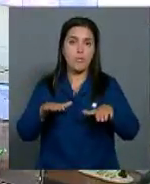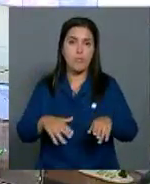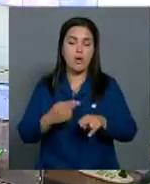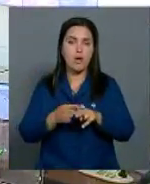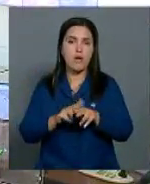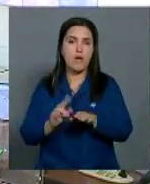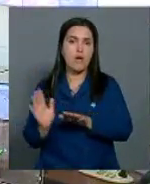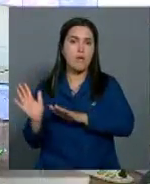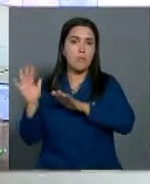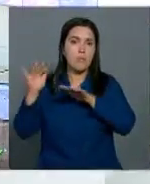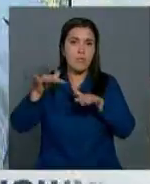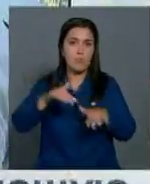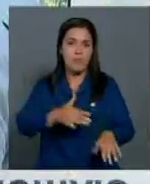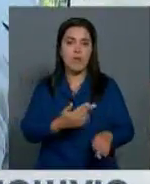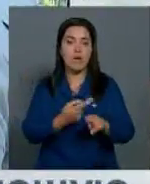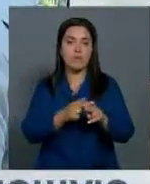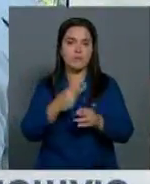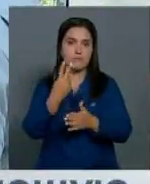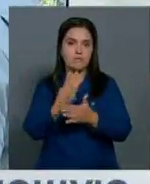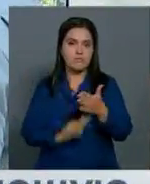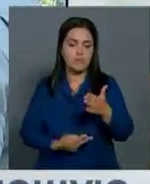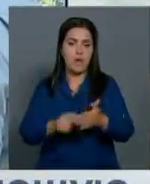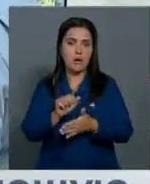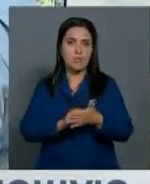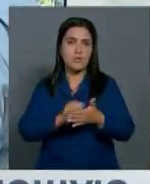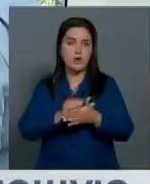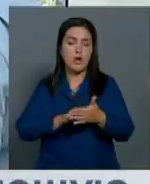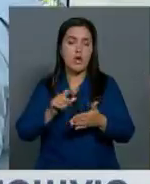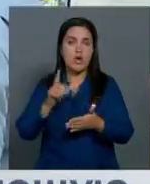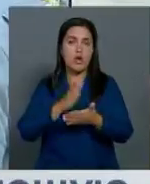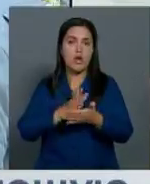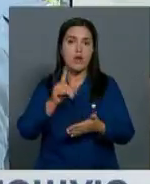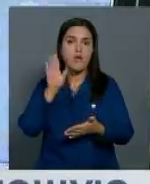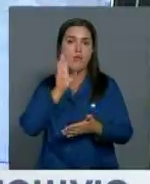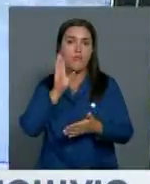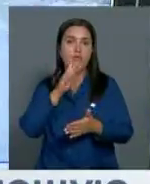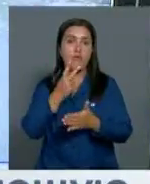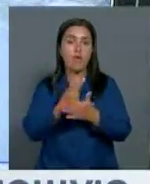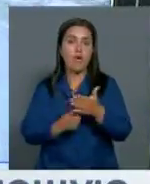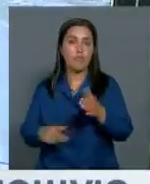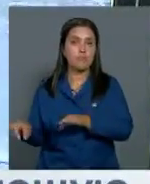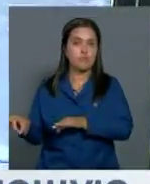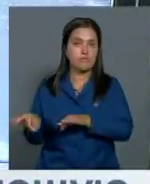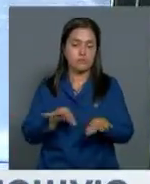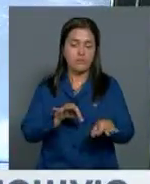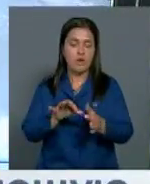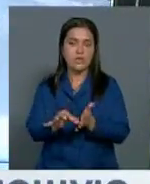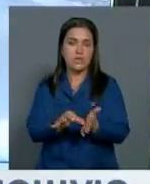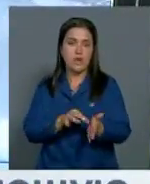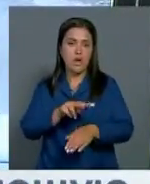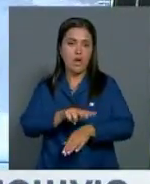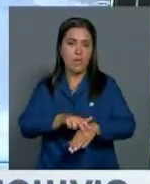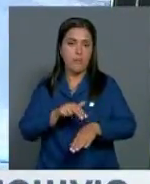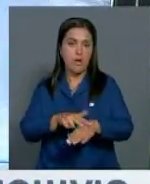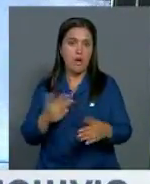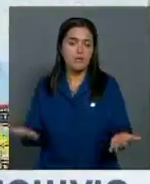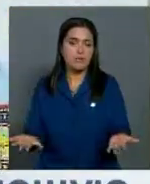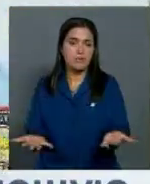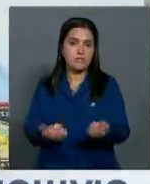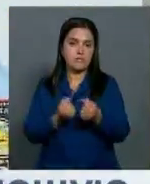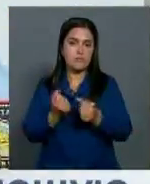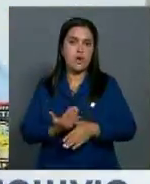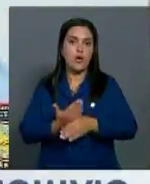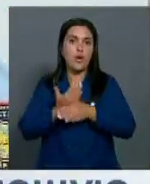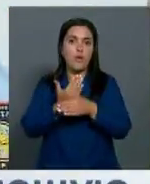Каспии. Большая волна затянула трех жителей в открытое море. Прибывший на место ЧП наряд полиции не стал ждать спасателей, полицейские